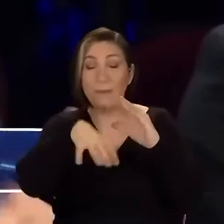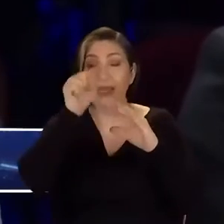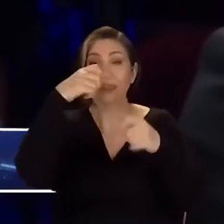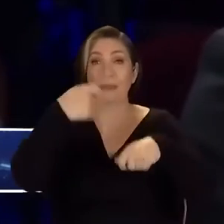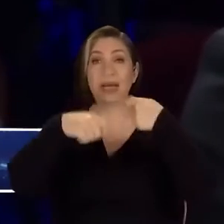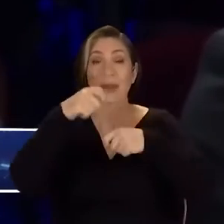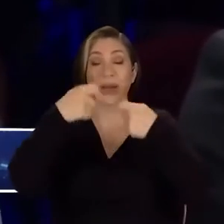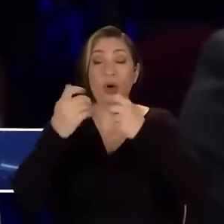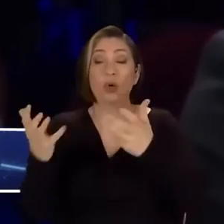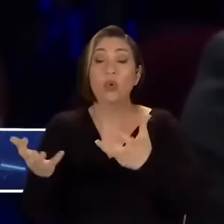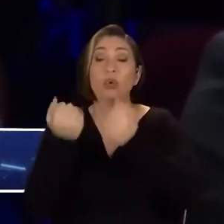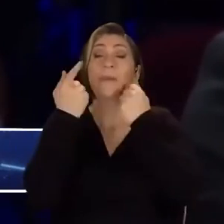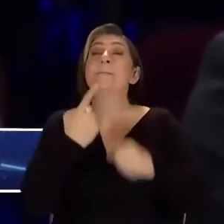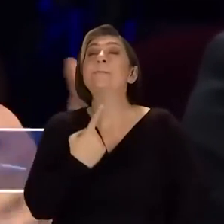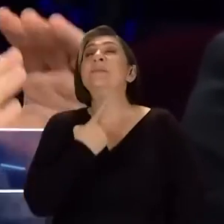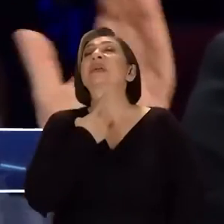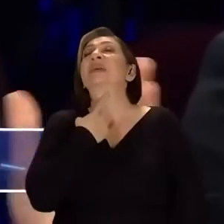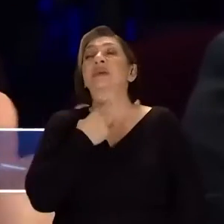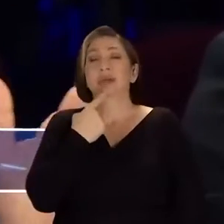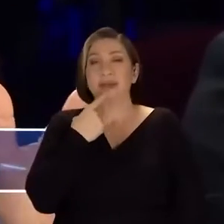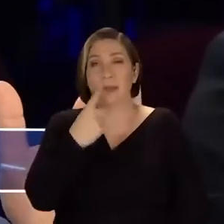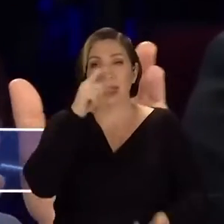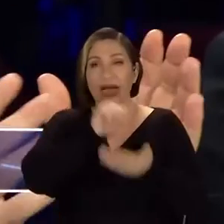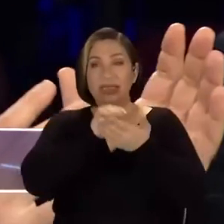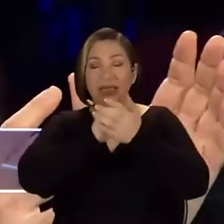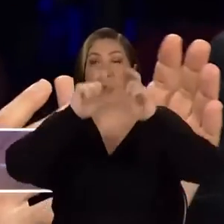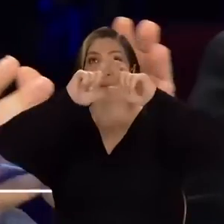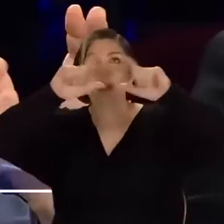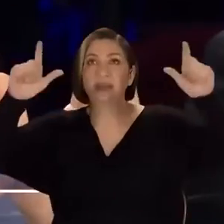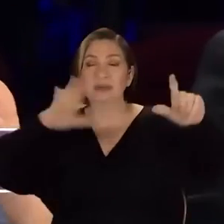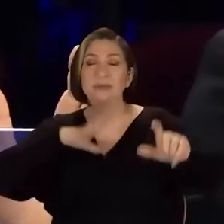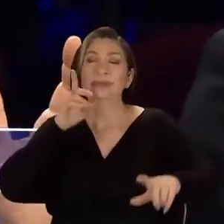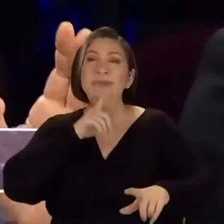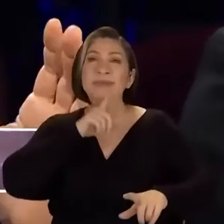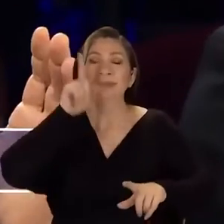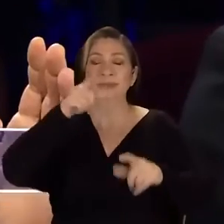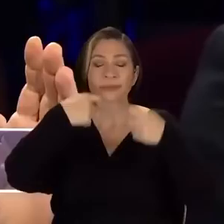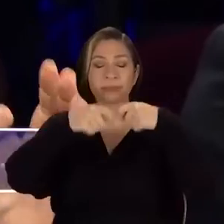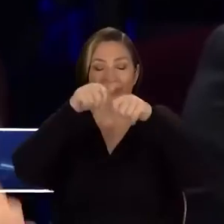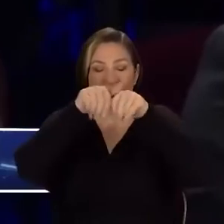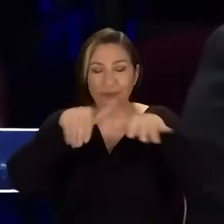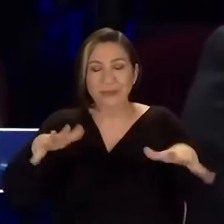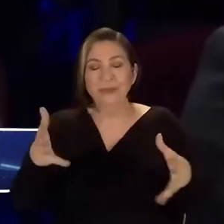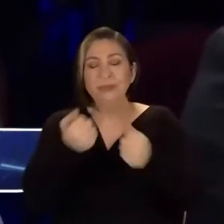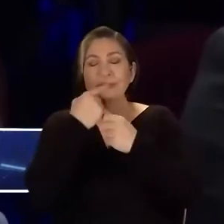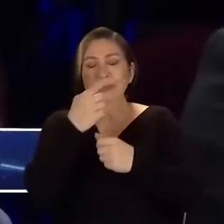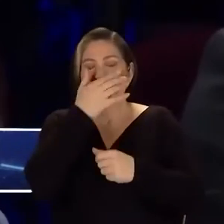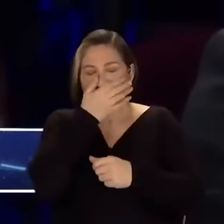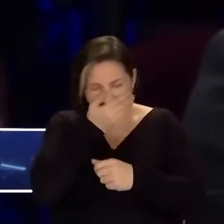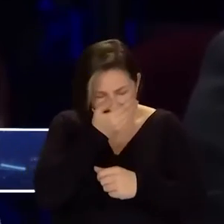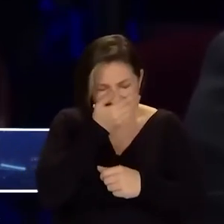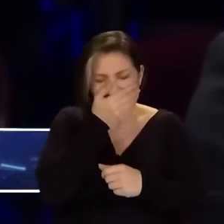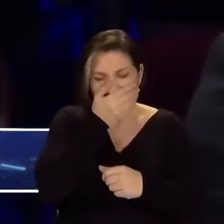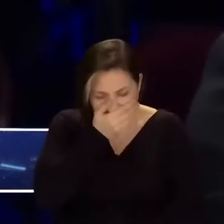bankalarının bankaları kurtarmasından bıktık tarzında bir gazete manşeti var. İngilizler yine bankacılık sistemini kurtarıyor diye. Oradan